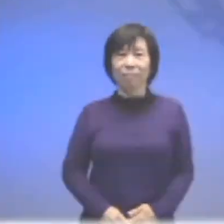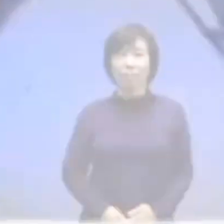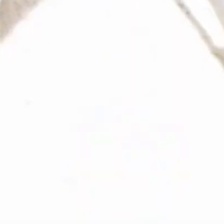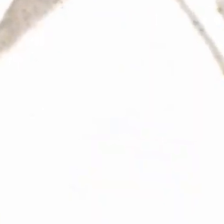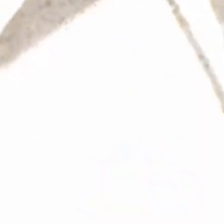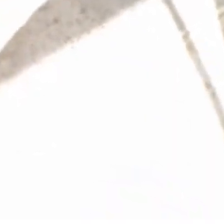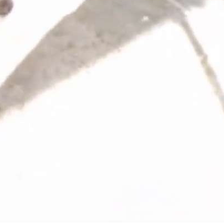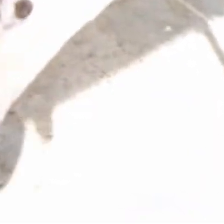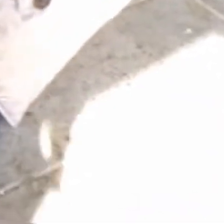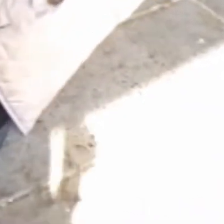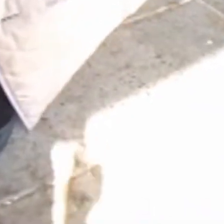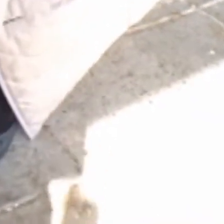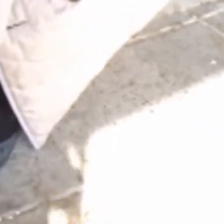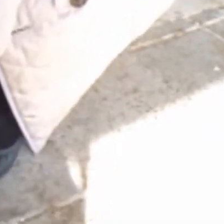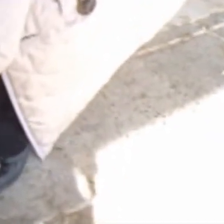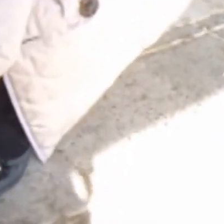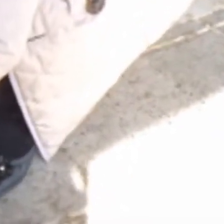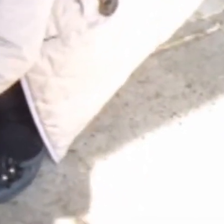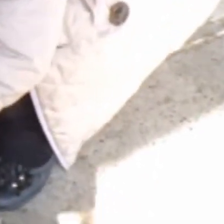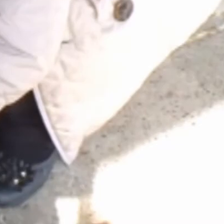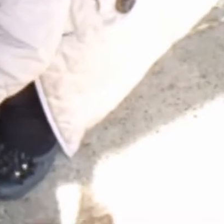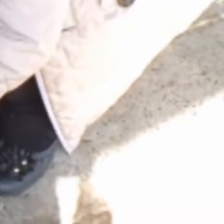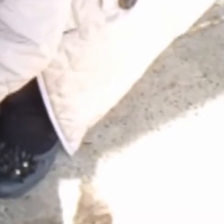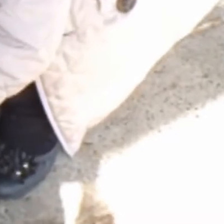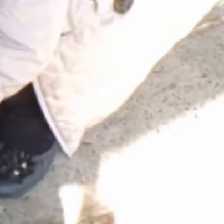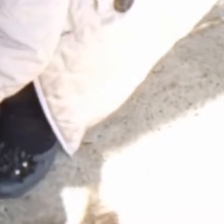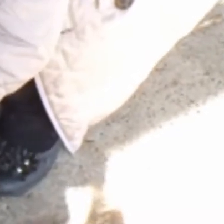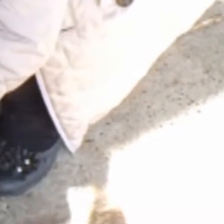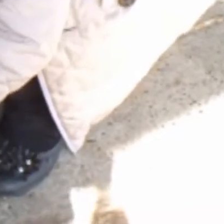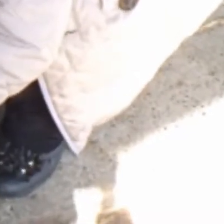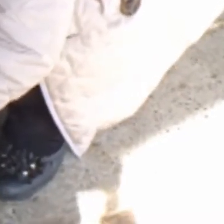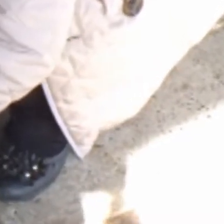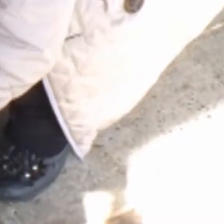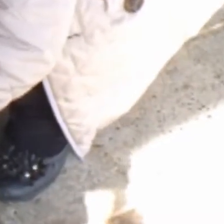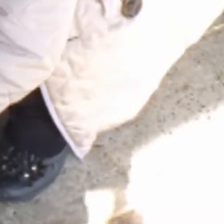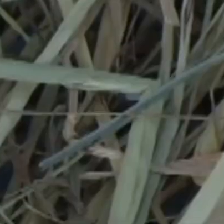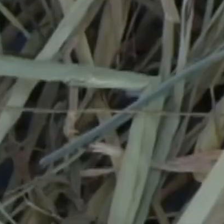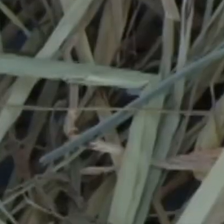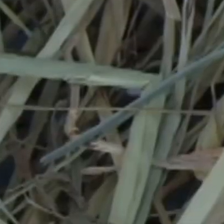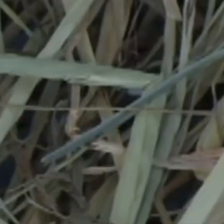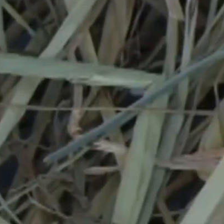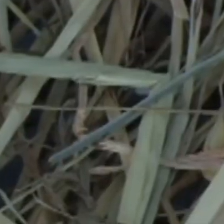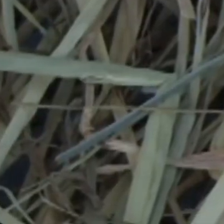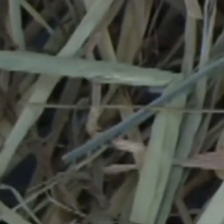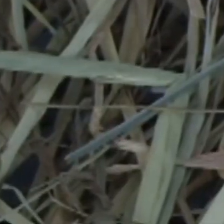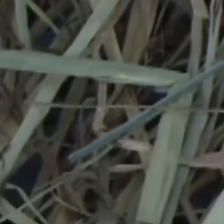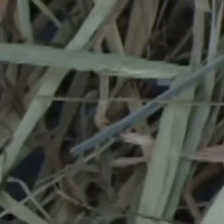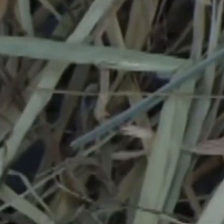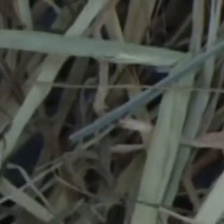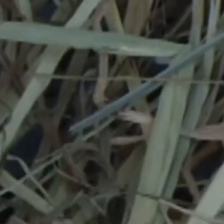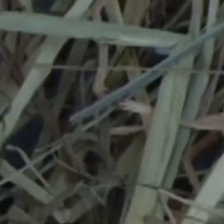いやー、なんか嬉しくなってくるわ。かわいい。